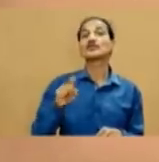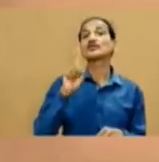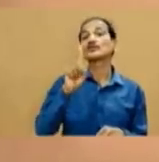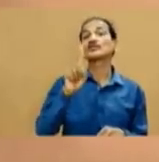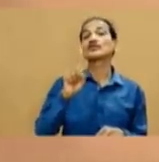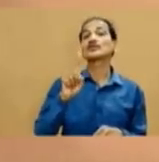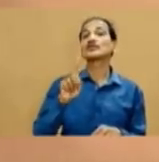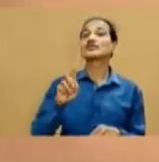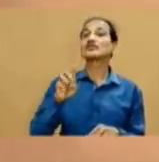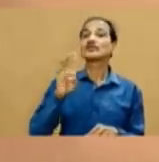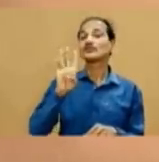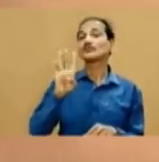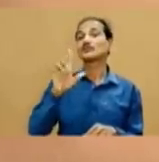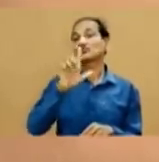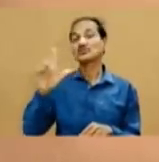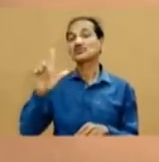14,36,841 रे